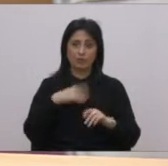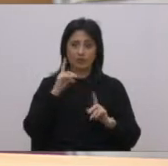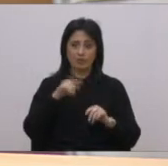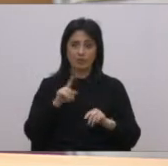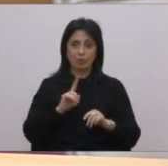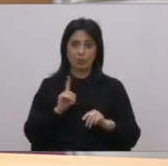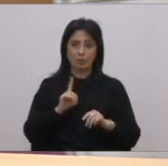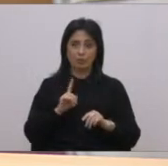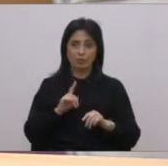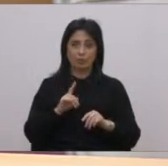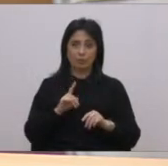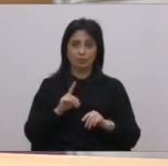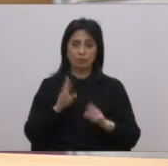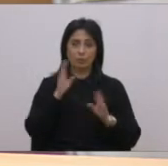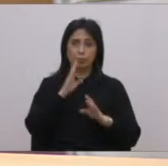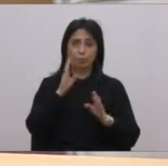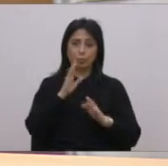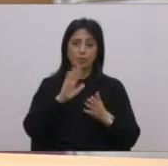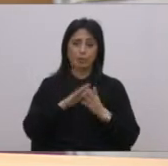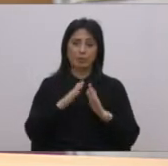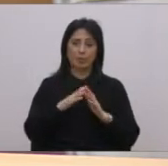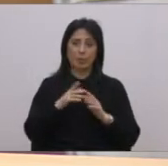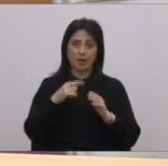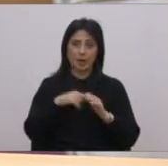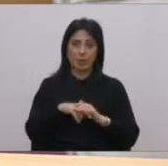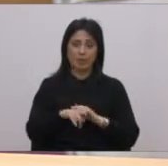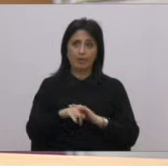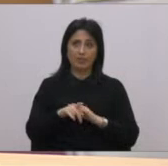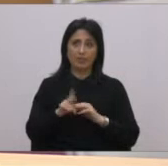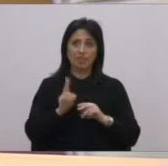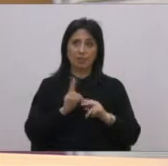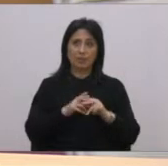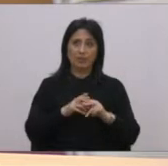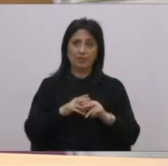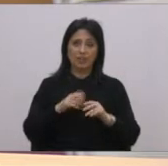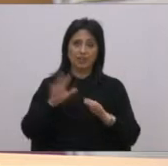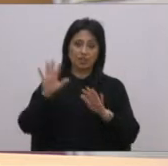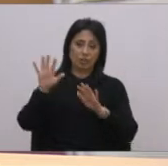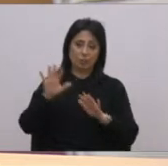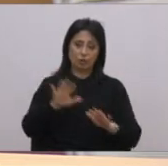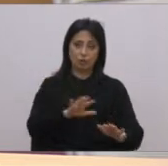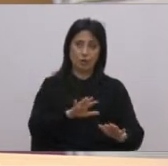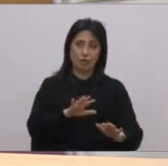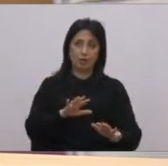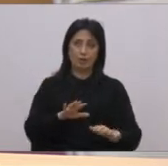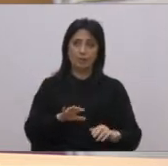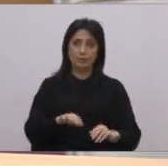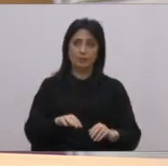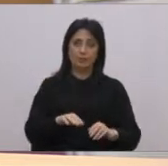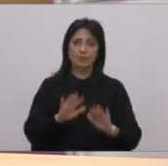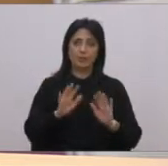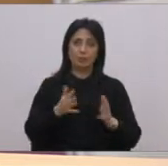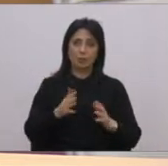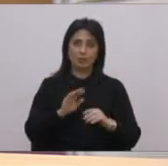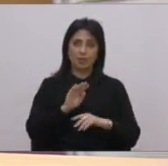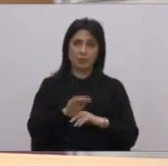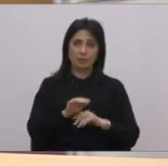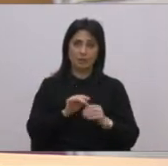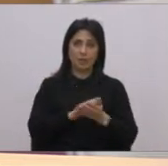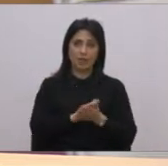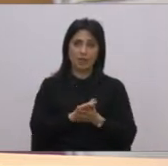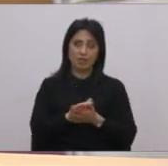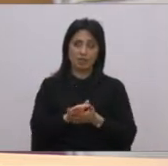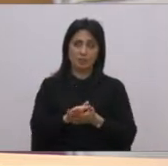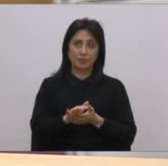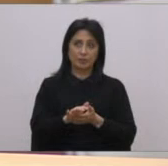რომ ბუნებრივი პირობების გამო შეფერხდა, ჩამოიშალა გზა, მოხდა დამატებითი ხარჯების